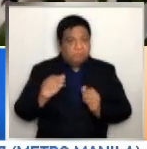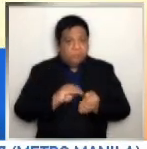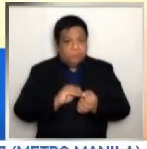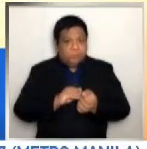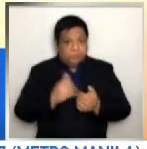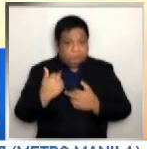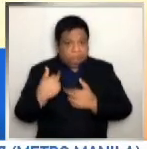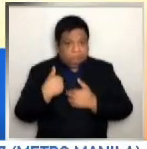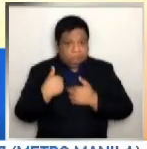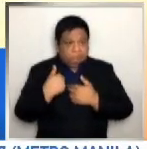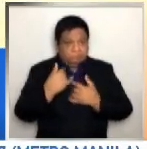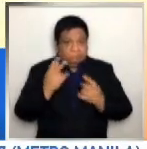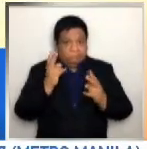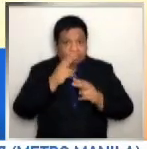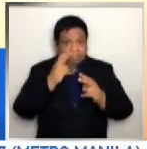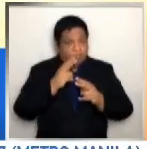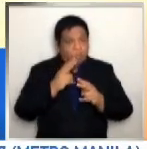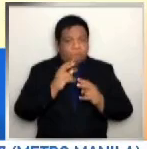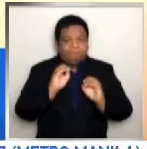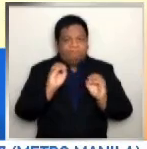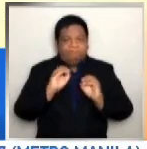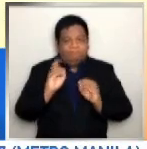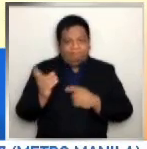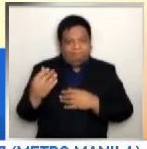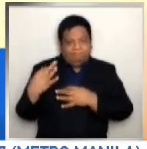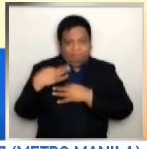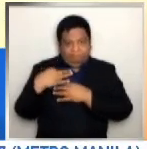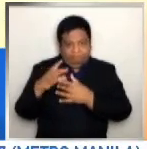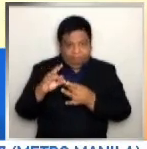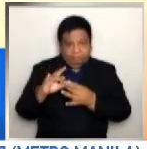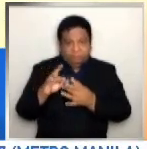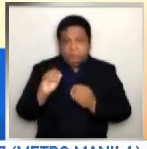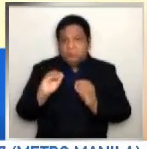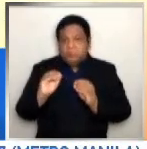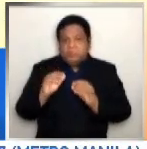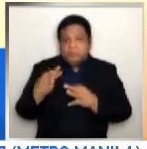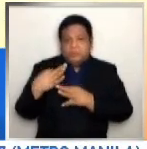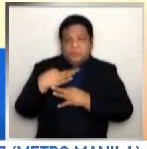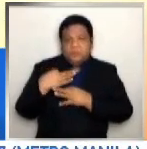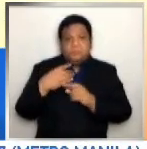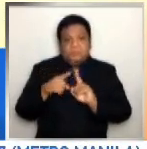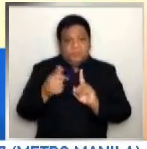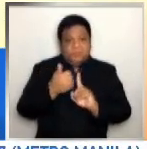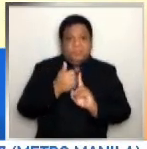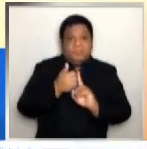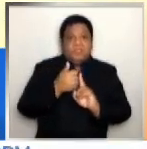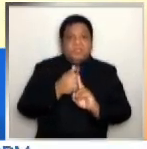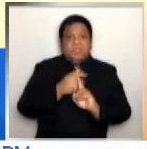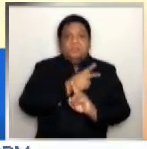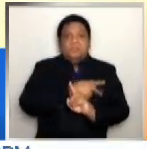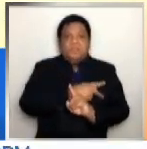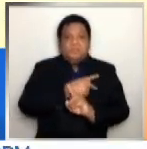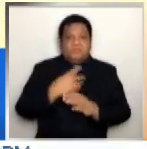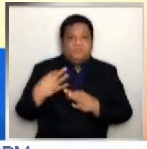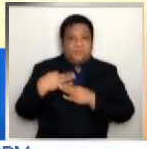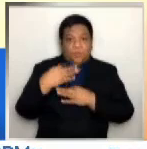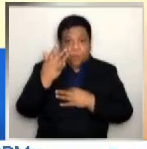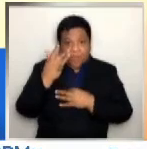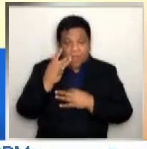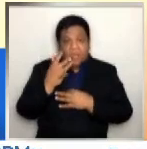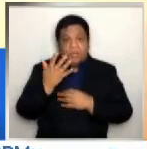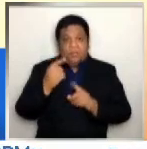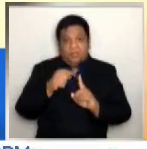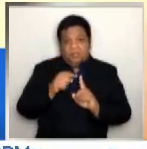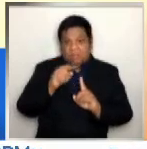pasyente. That being said, of course, di ba, kasalanan ng pasyente kasi nagsinungaling siya. Kasi ang basihan ng informasyon ng doktor,